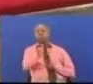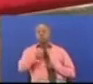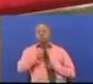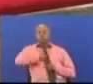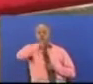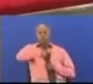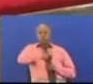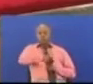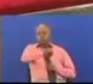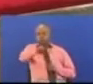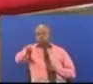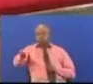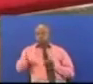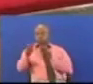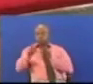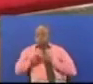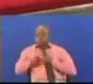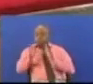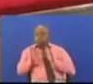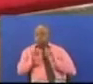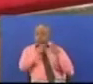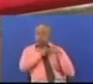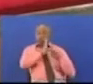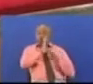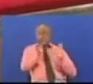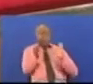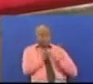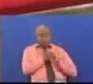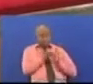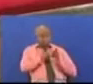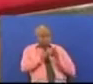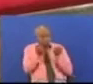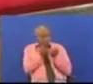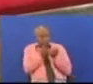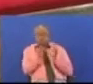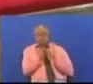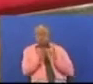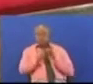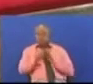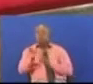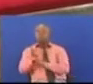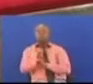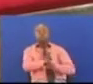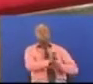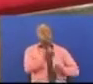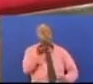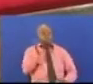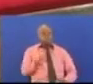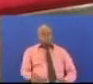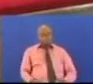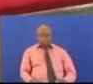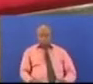14. Wabunge waliochangia hoja wameonyesha hofu ya kuwepo kwa athari kwa baraza la mawaziri